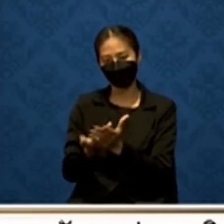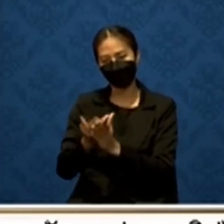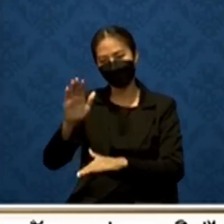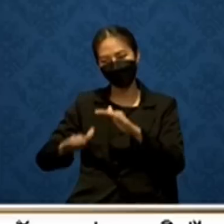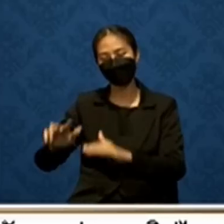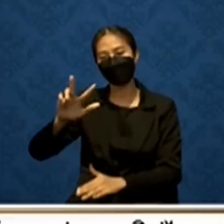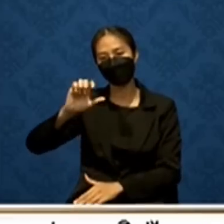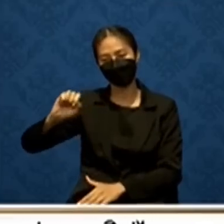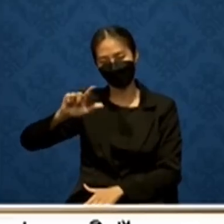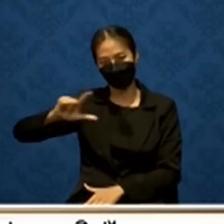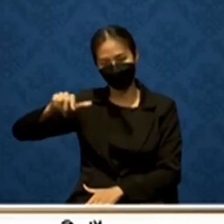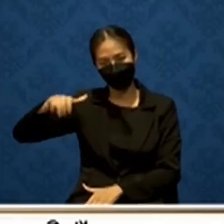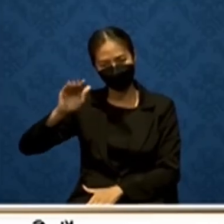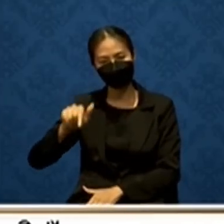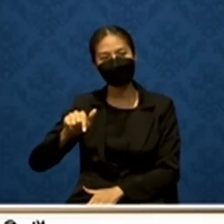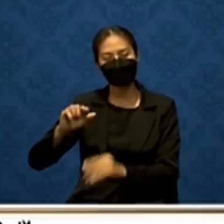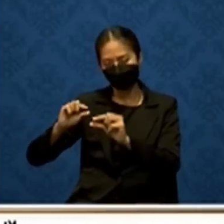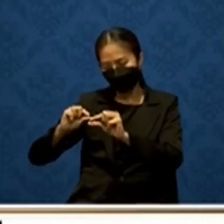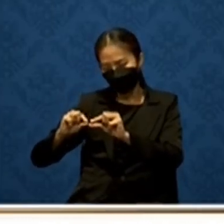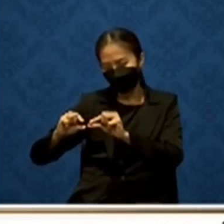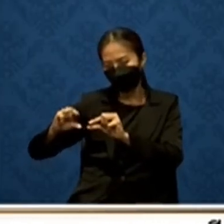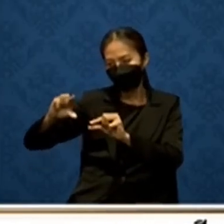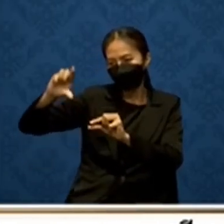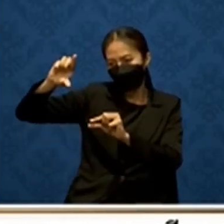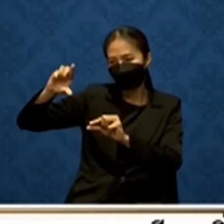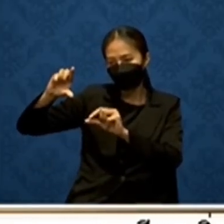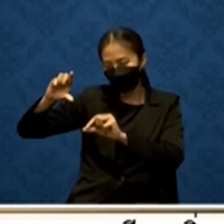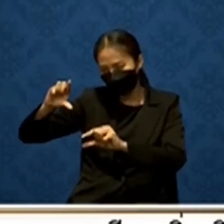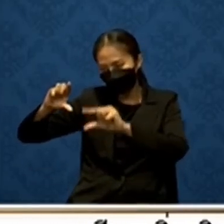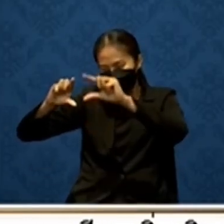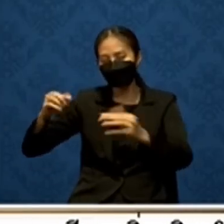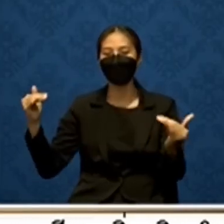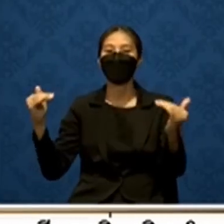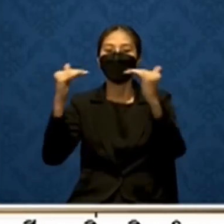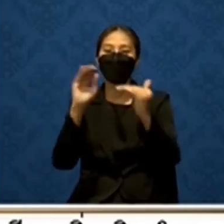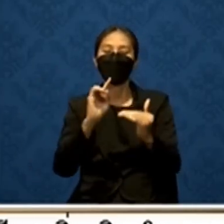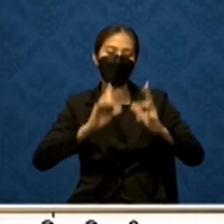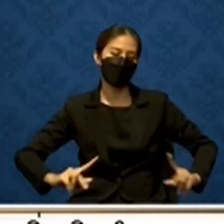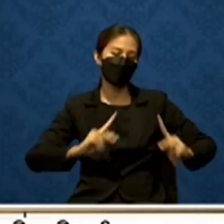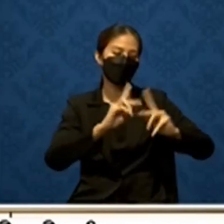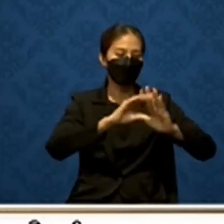ล้สูงสูงเท่ากับ กระสวศึษาธิการทั้งกระสวง ทดูรา เด็ทั้ประเทศ